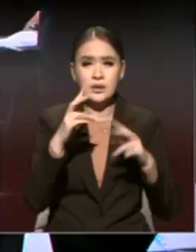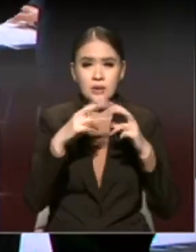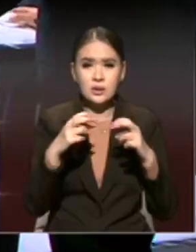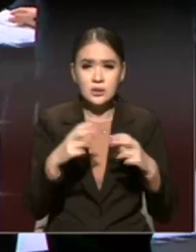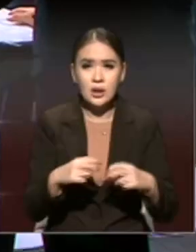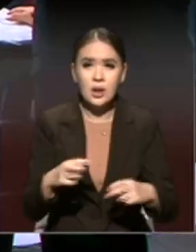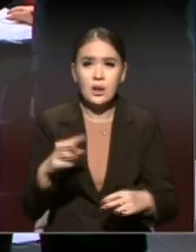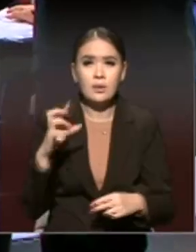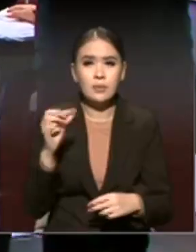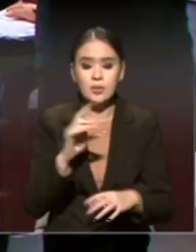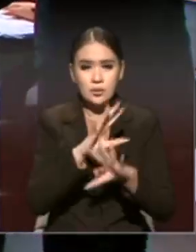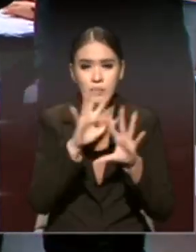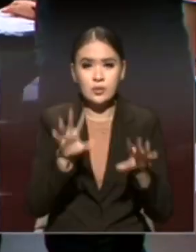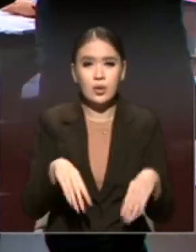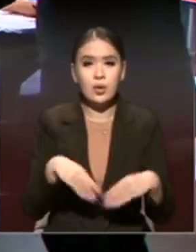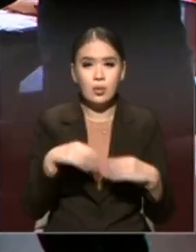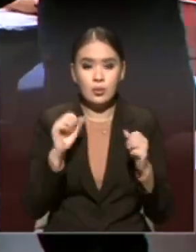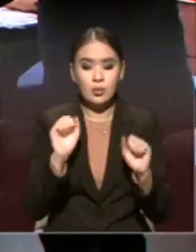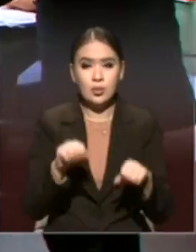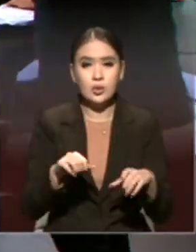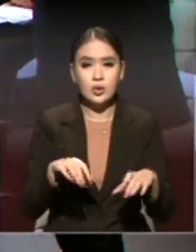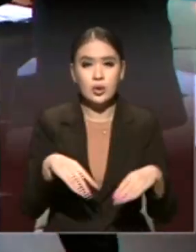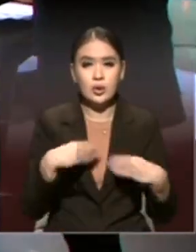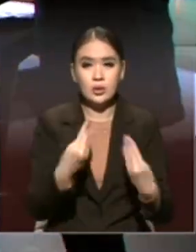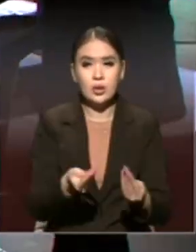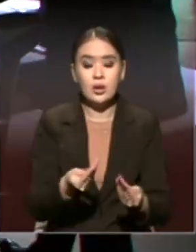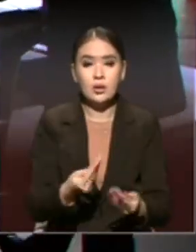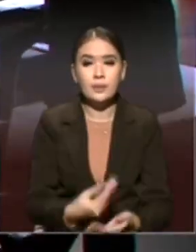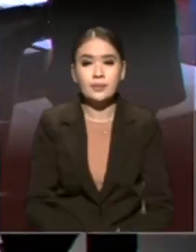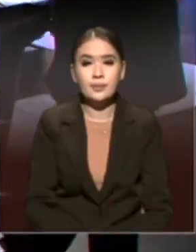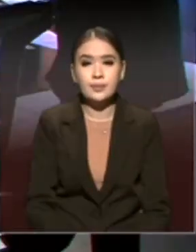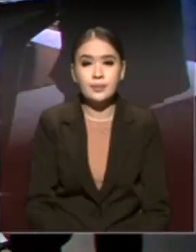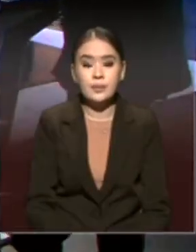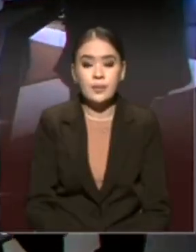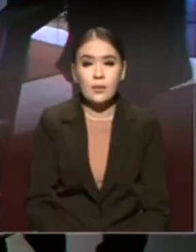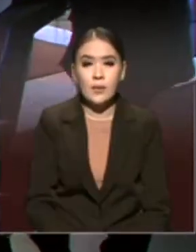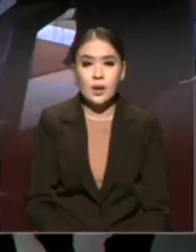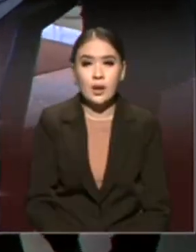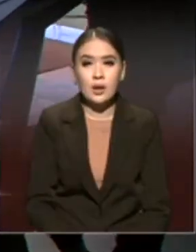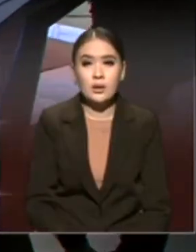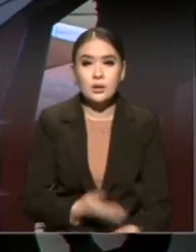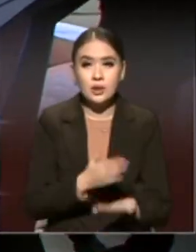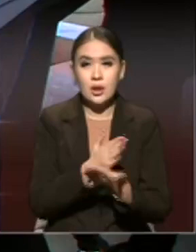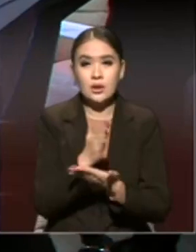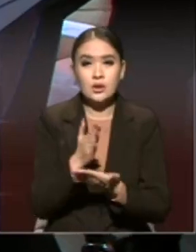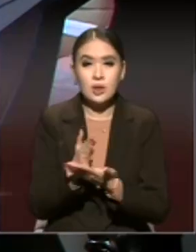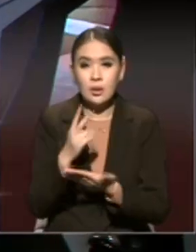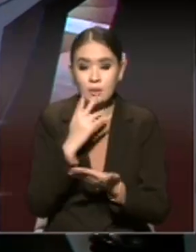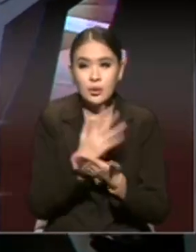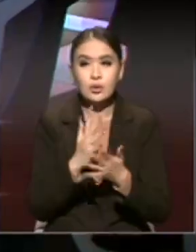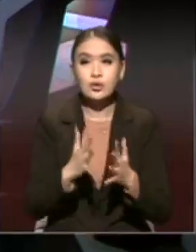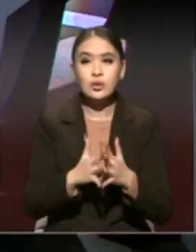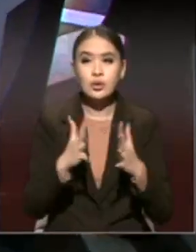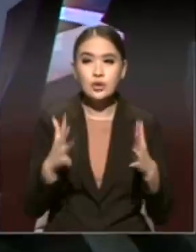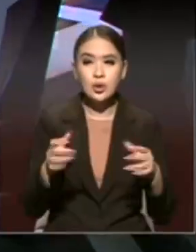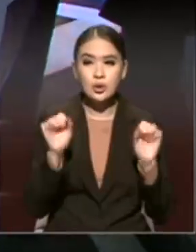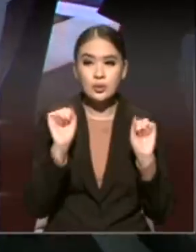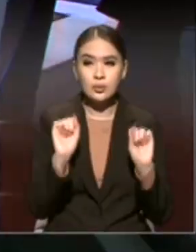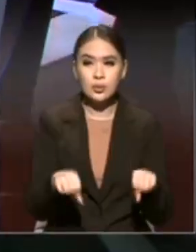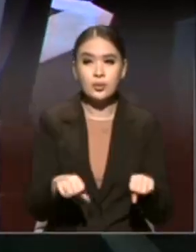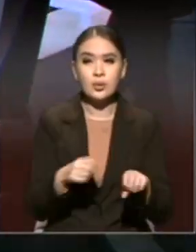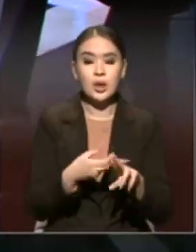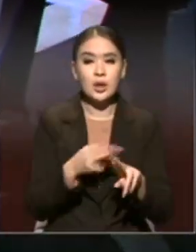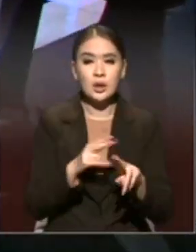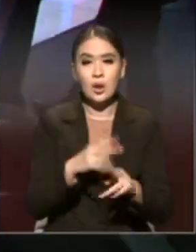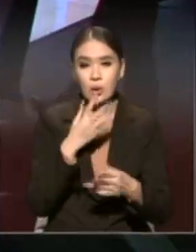бұлар жағынан жоғары жолдар ашық. Қосып берейін, жан жағы қалай деп атсыз, өте орынды. Бұл деген үлкен мүмкіндік. Мысалы